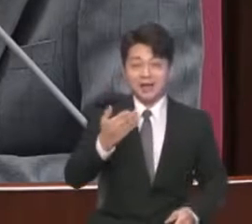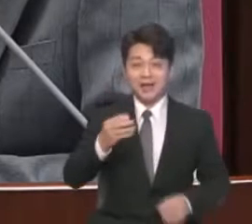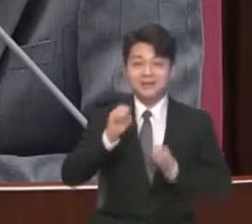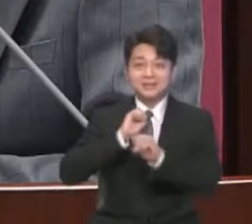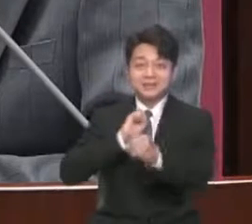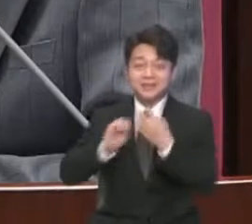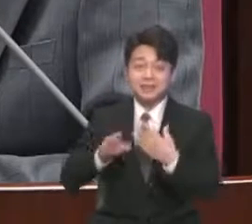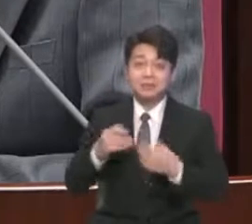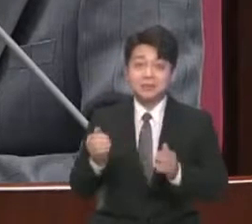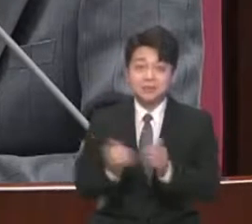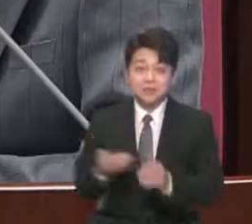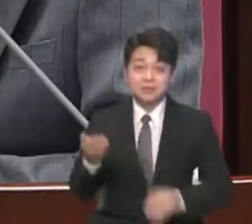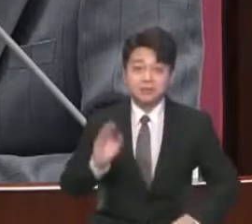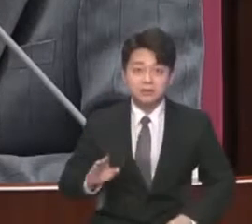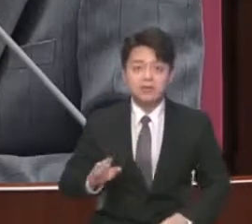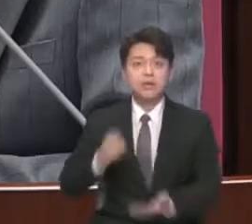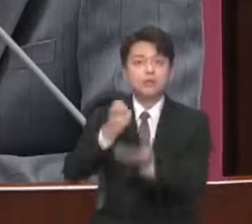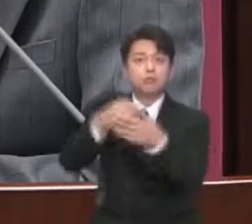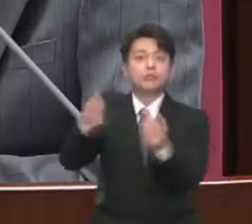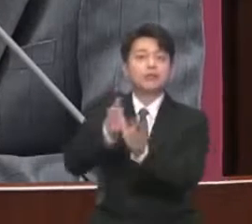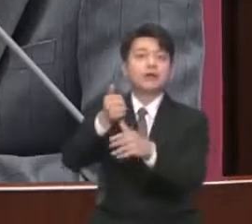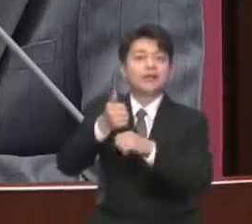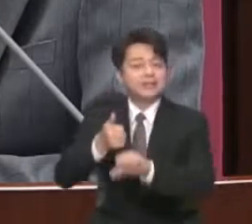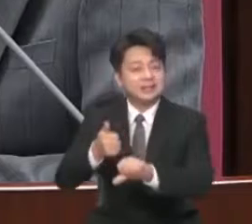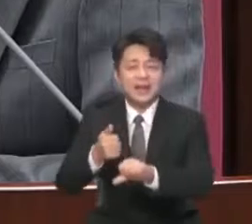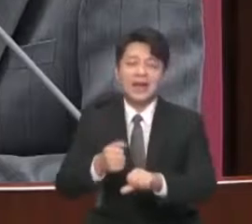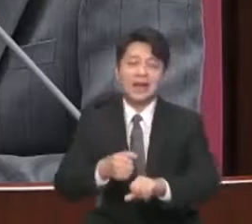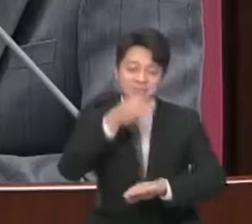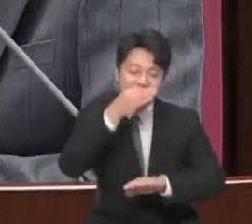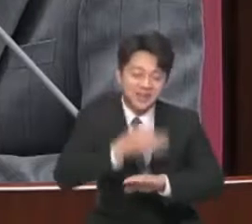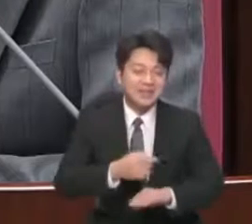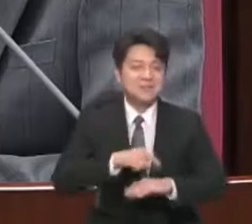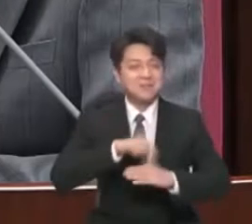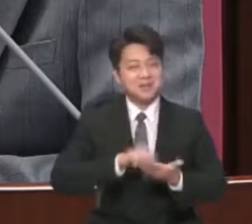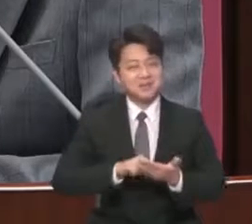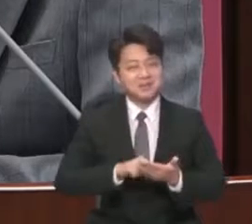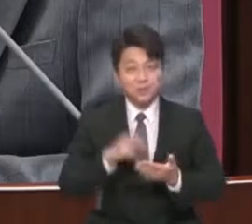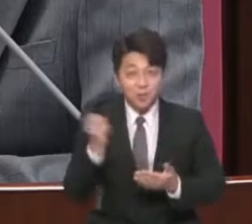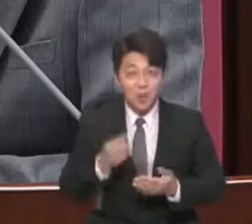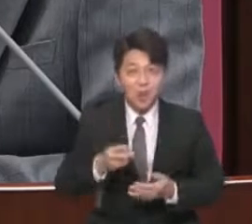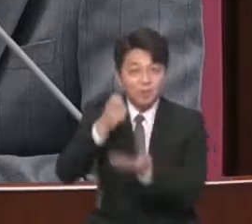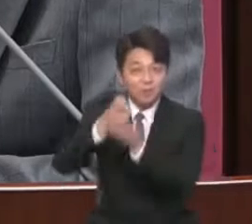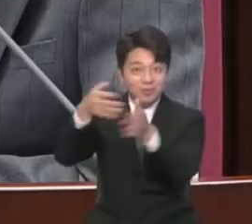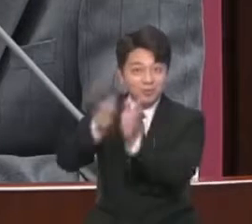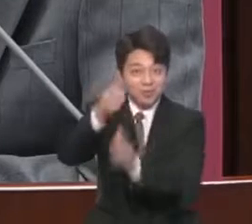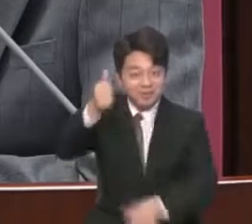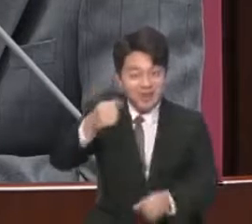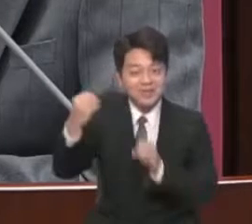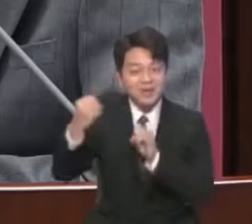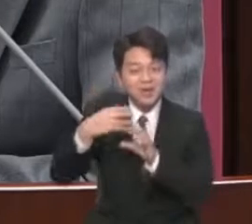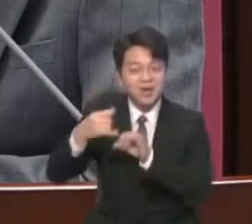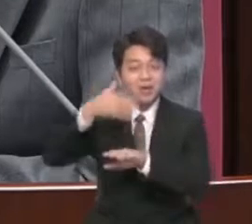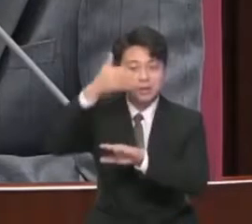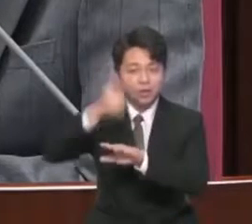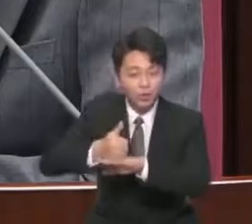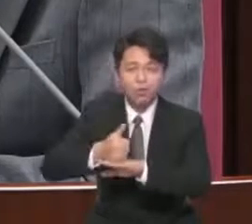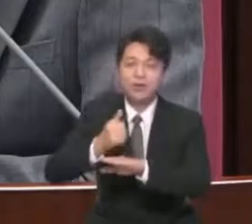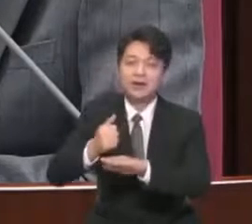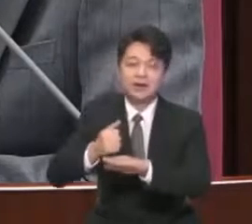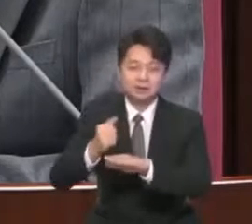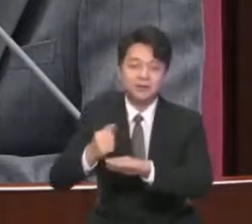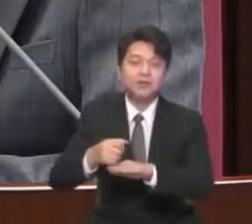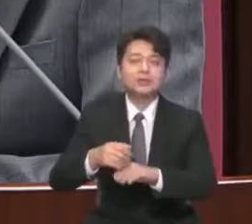지원반장에게 묻는 것이 미안한 마음도 있고 부모님과 심의를 하였는데 부모님께서 민원을 넣으신 것으로